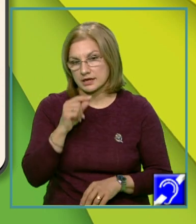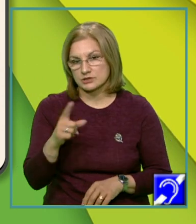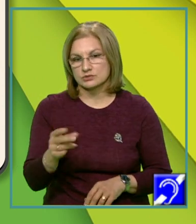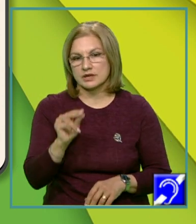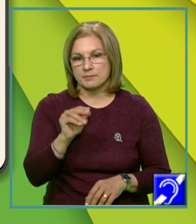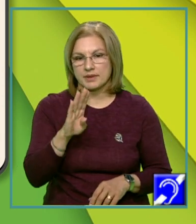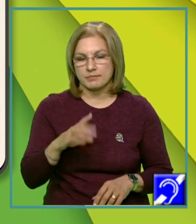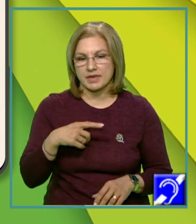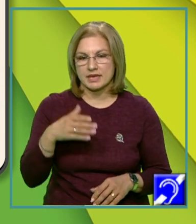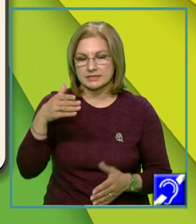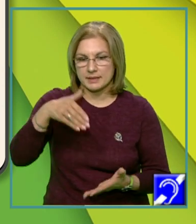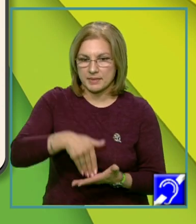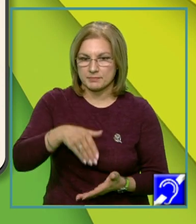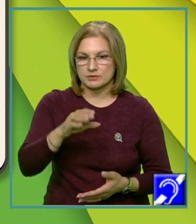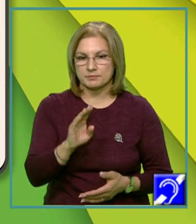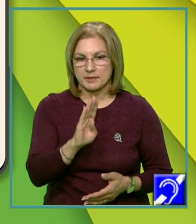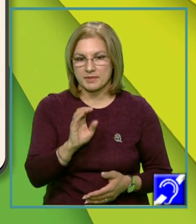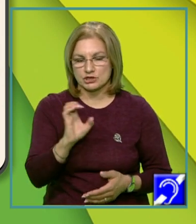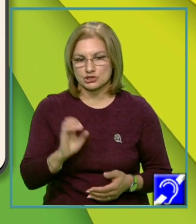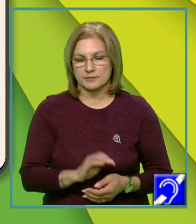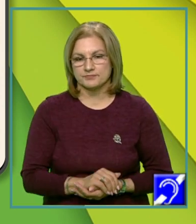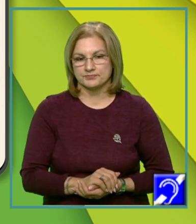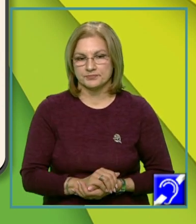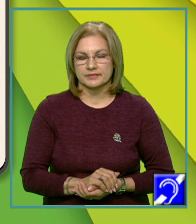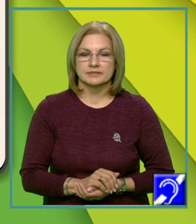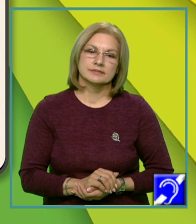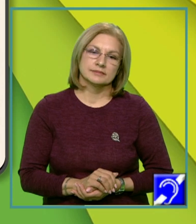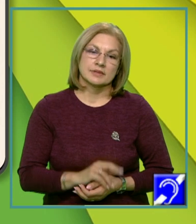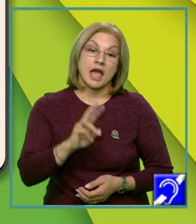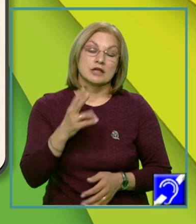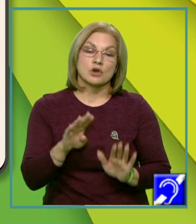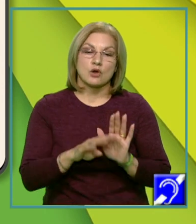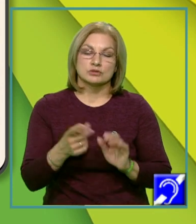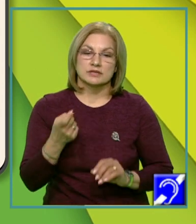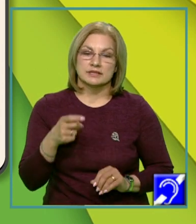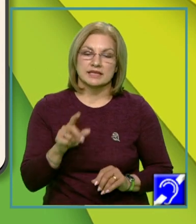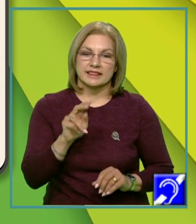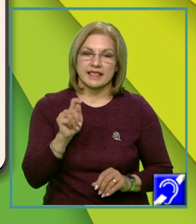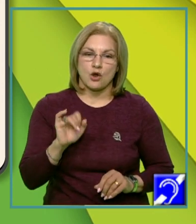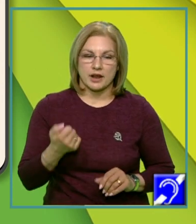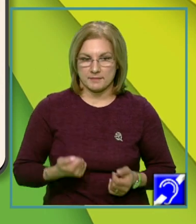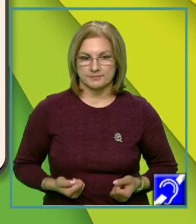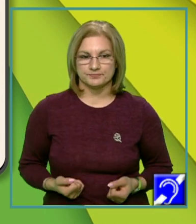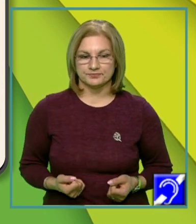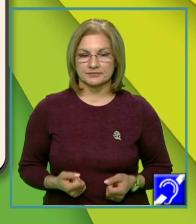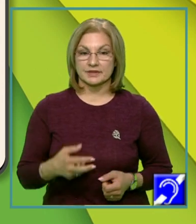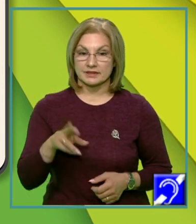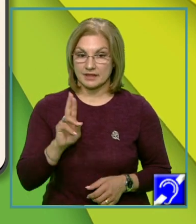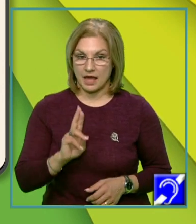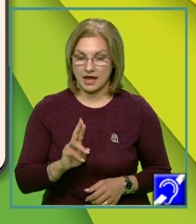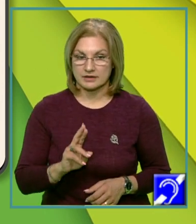b perpendicular pe b c cu a doua condiție din teoremă a dar